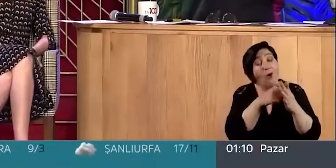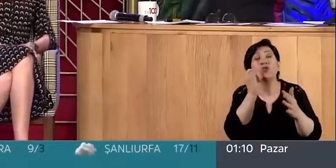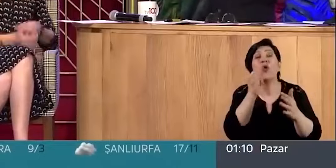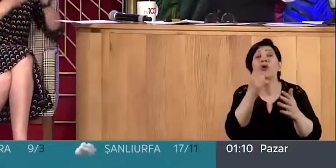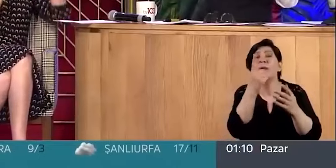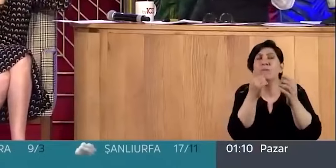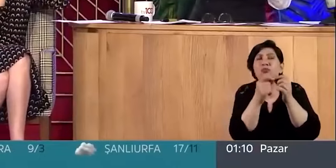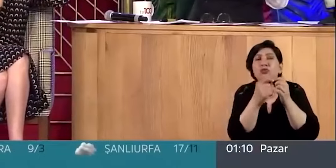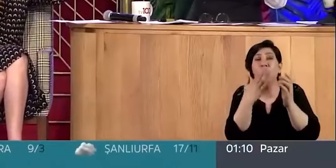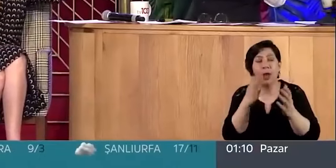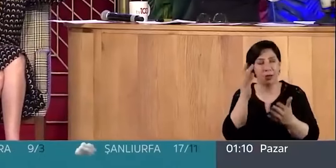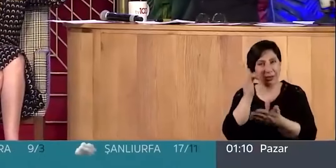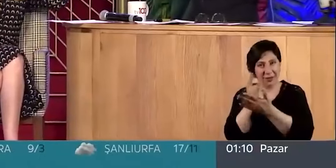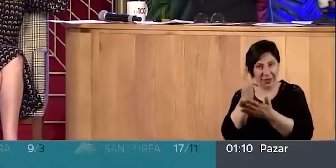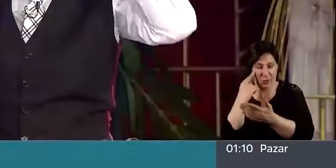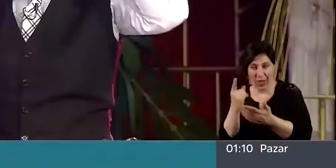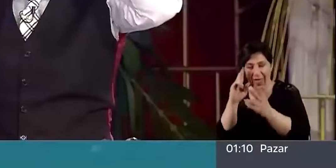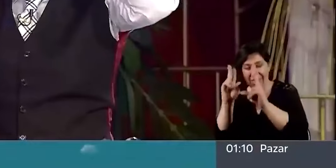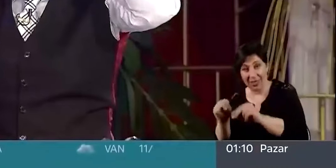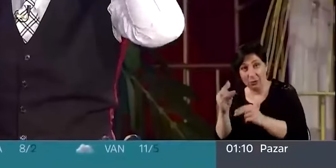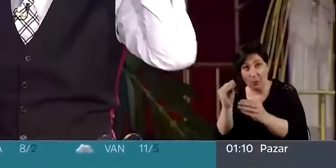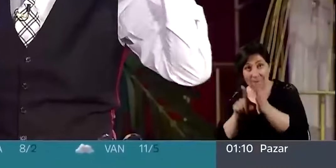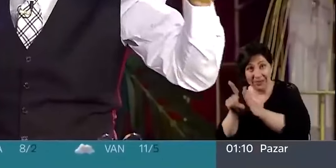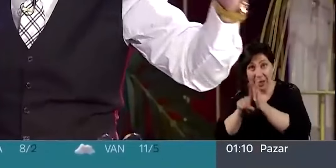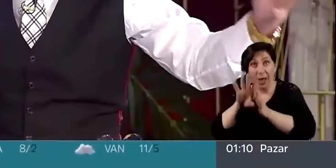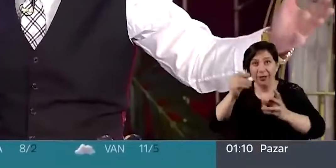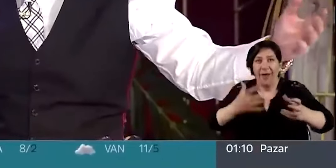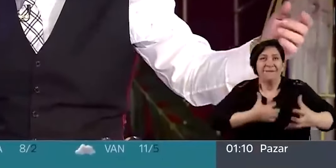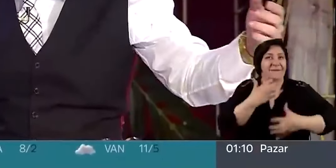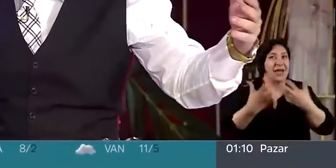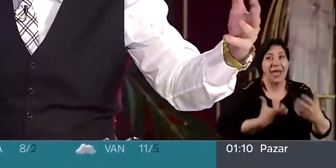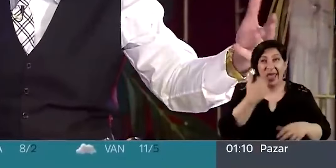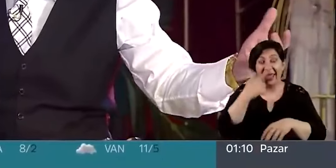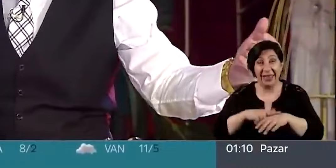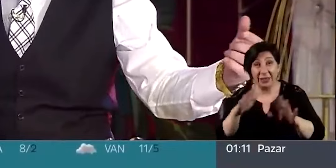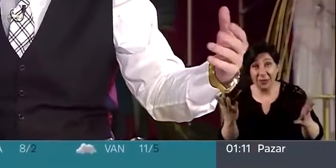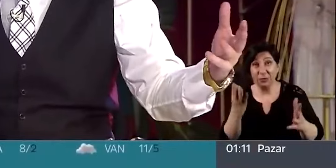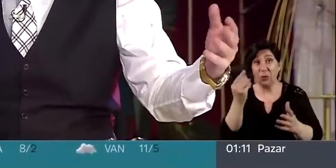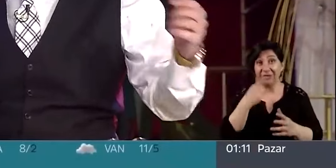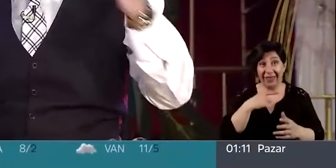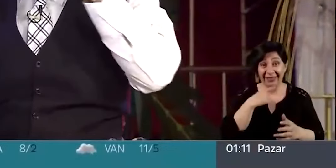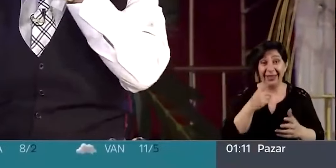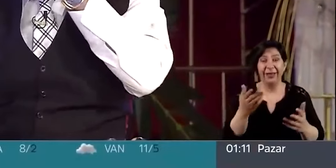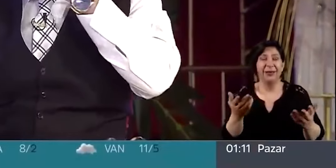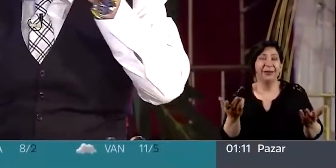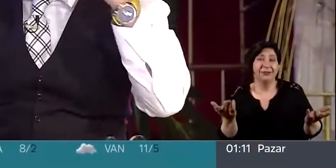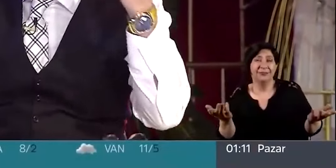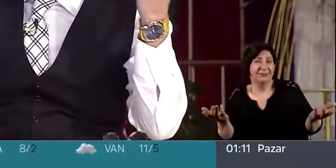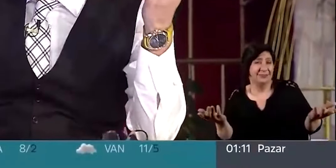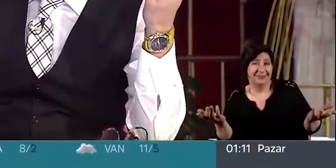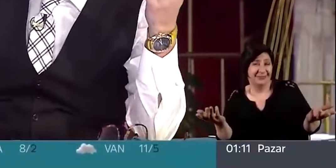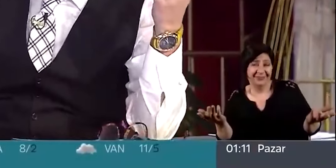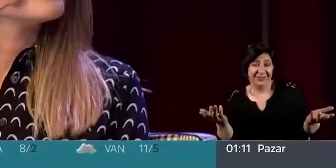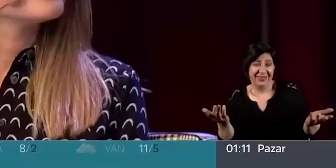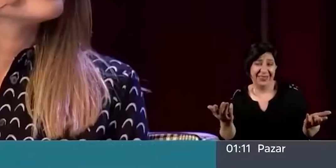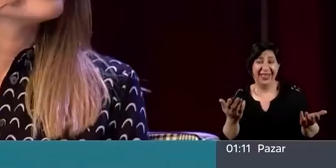Yahu herkes mi yatakta başarılı? Herkes mi çok ateşli, çok inanılmaz, Çok tatlı, çok ben yani ve